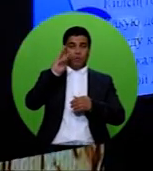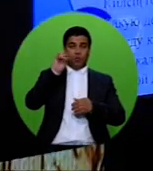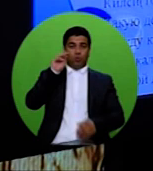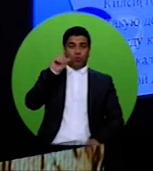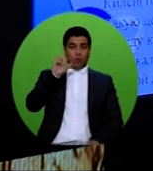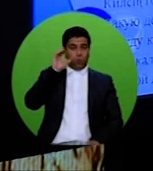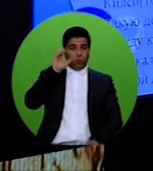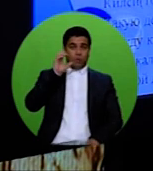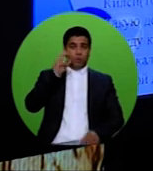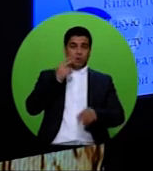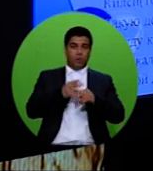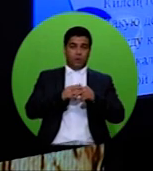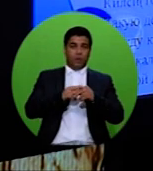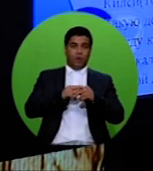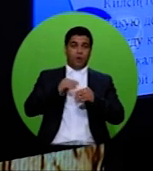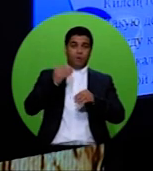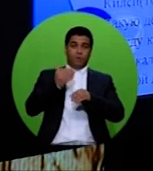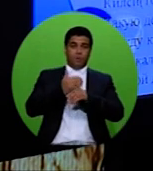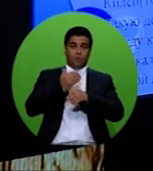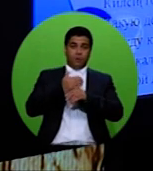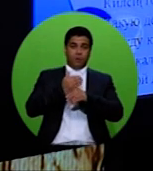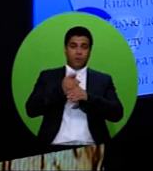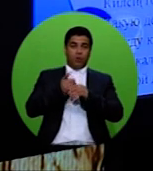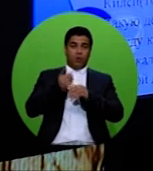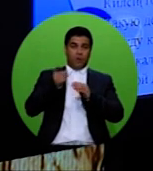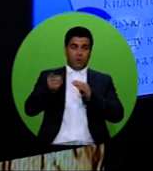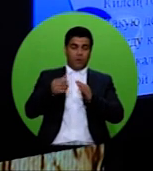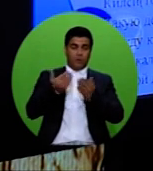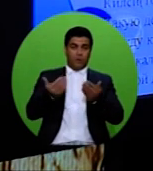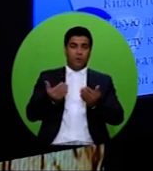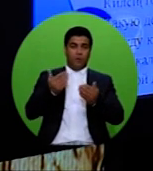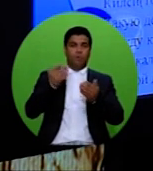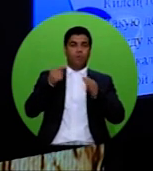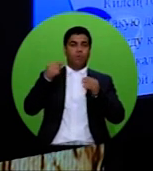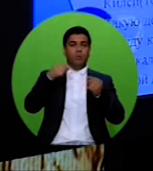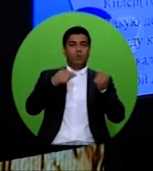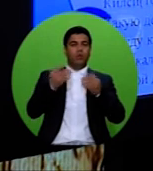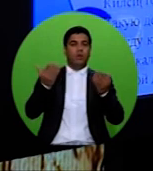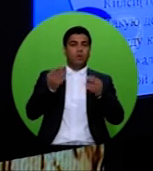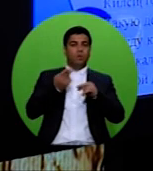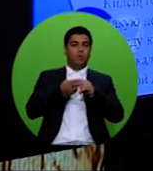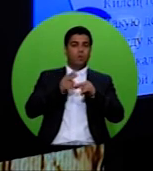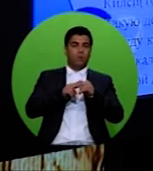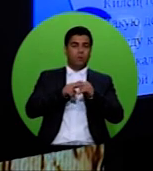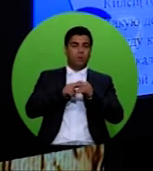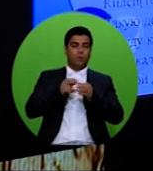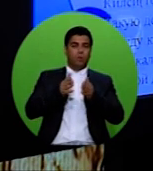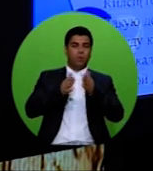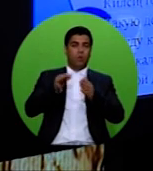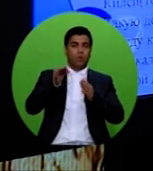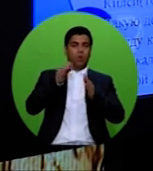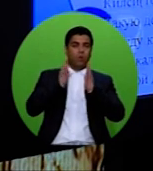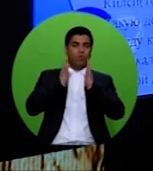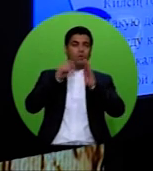Узбекистана является Ферганская долина. Между какими реками расположен остров